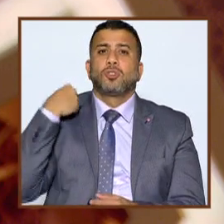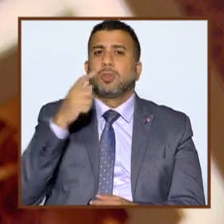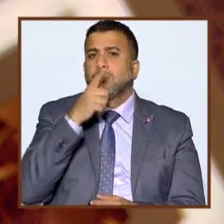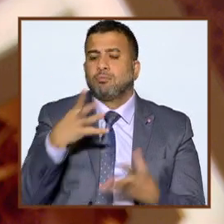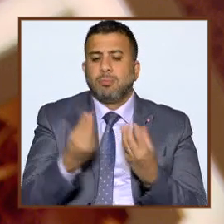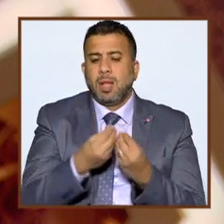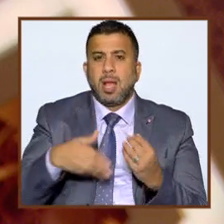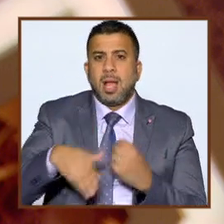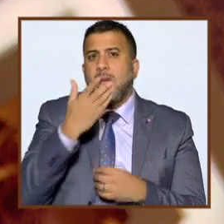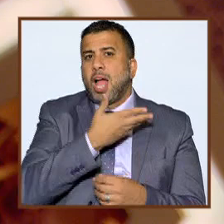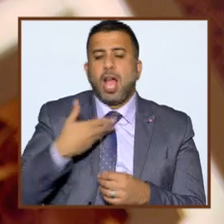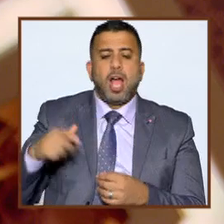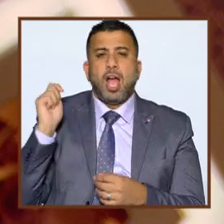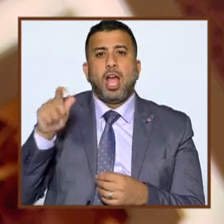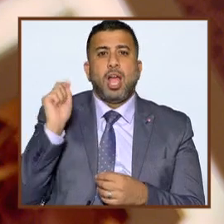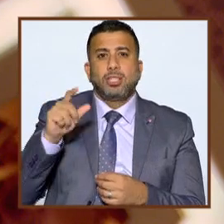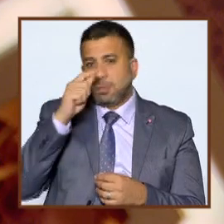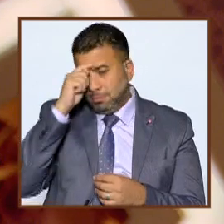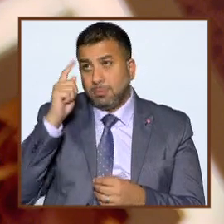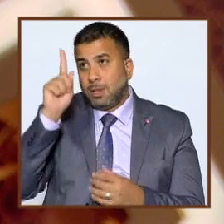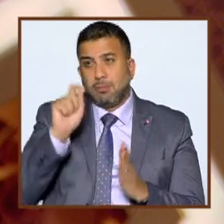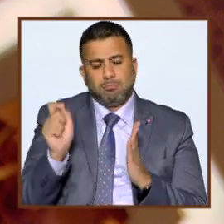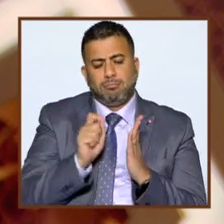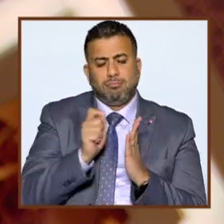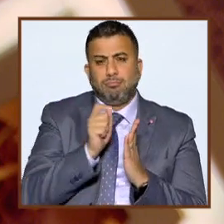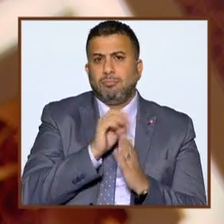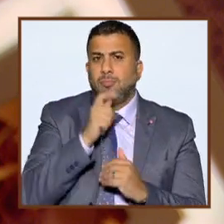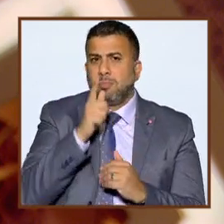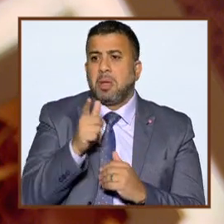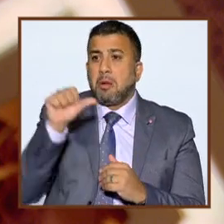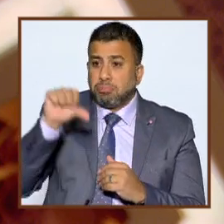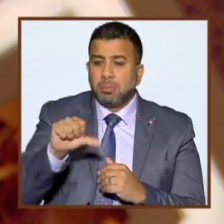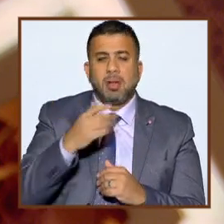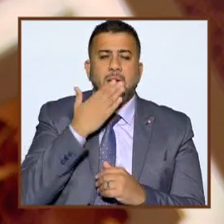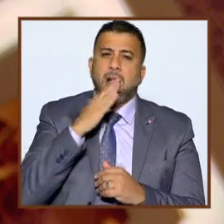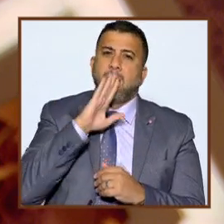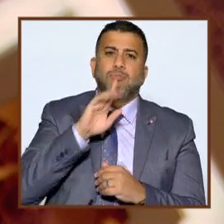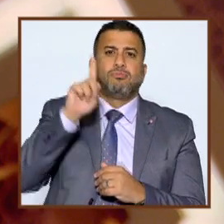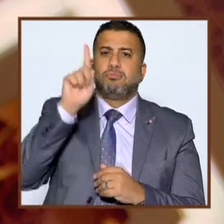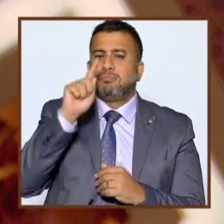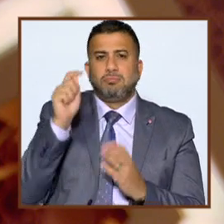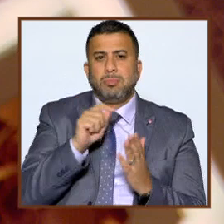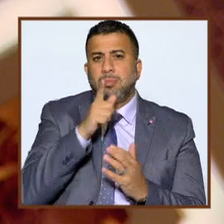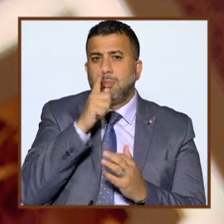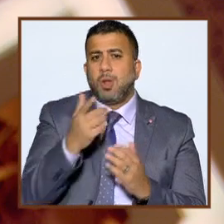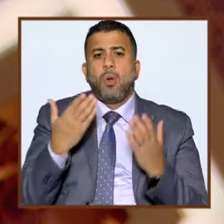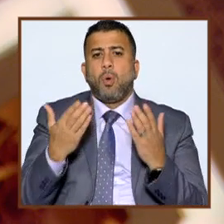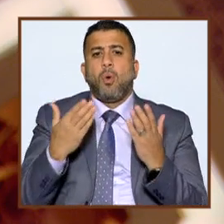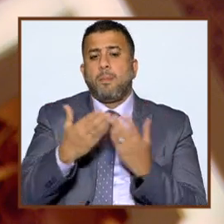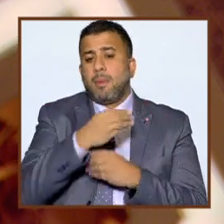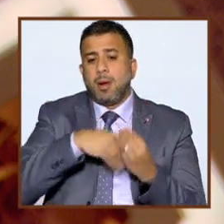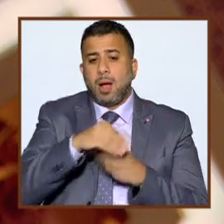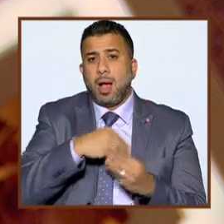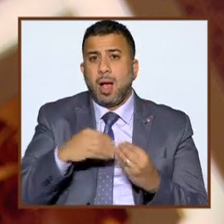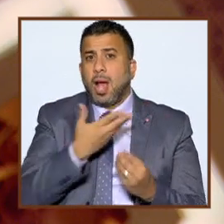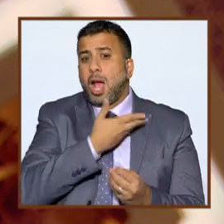الذهاب بها إلى الحج، لكن قدر الله وما شاء فعل أنها لم تذهب، ولذلك ما تعتمرين عنها ولا تحجين